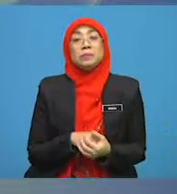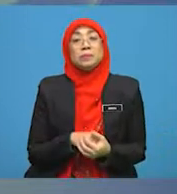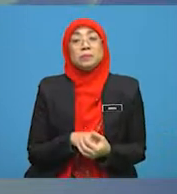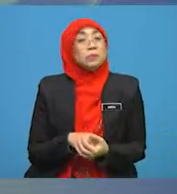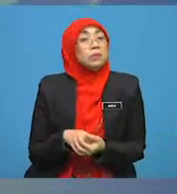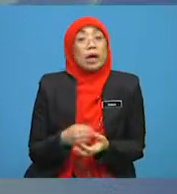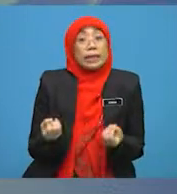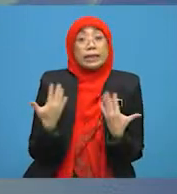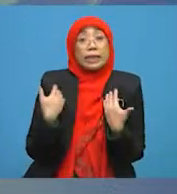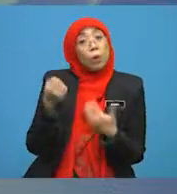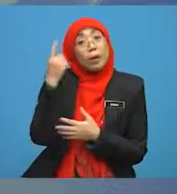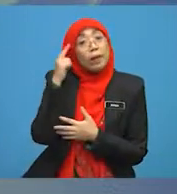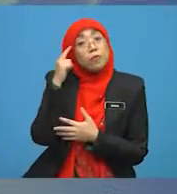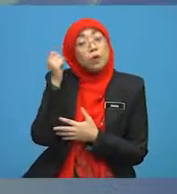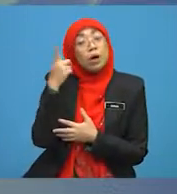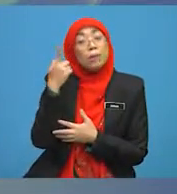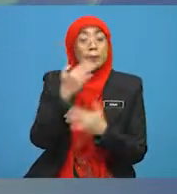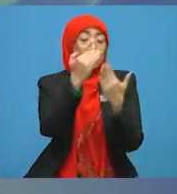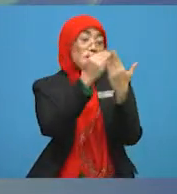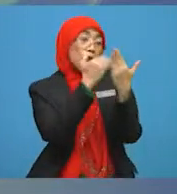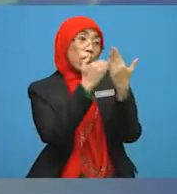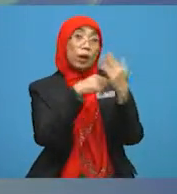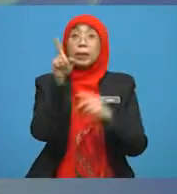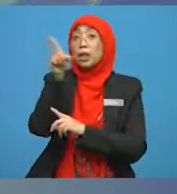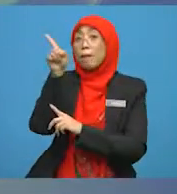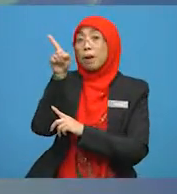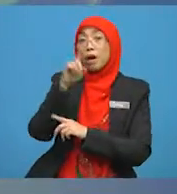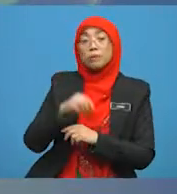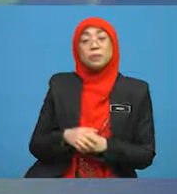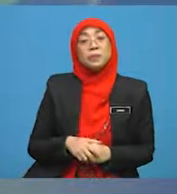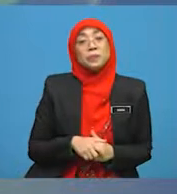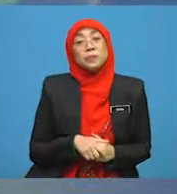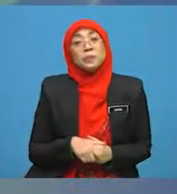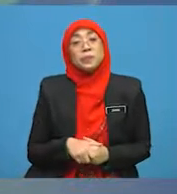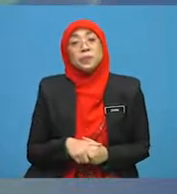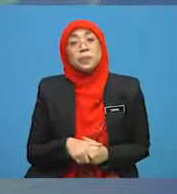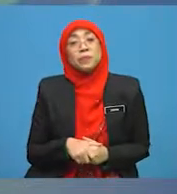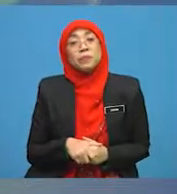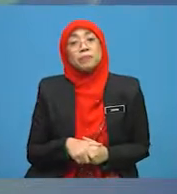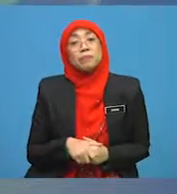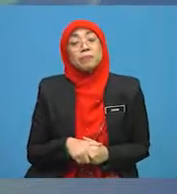beberapa maknanya, maka kata itu dianggap polisemi.